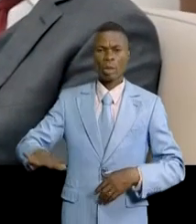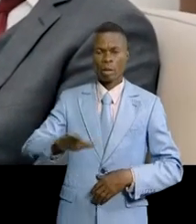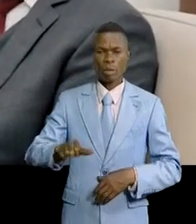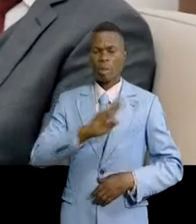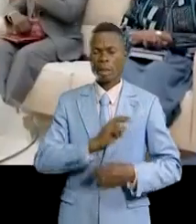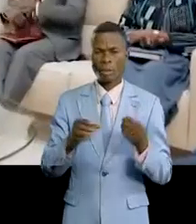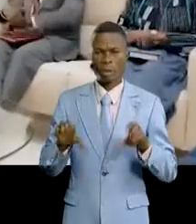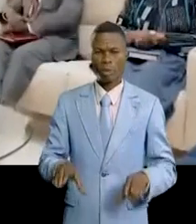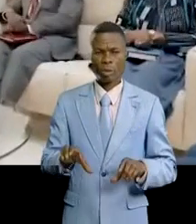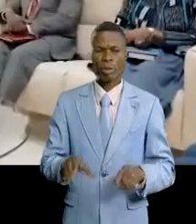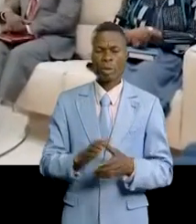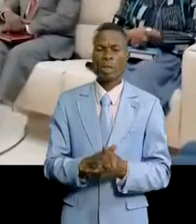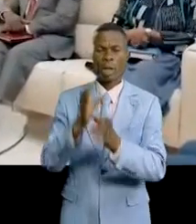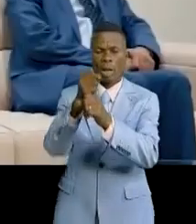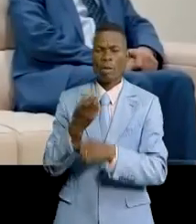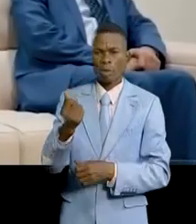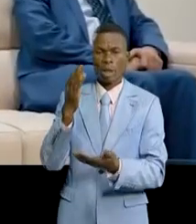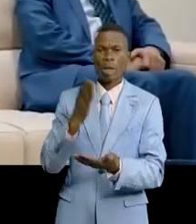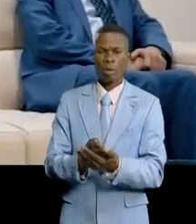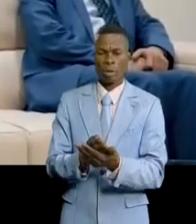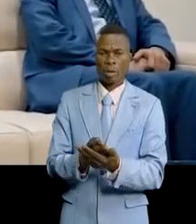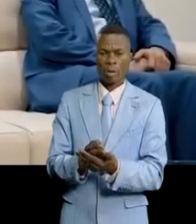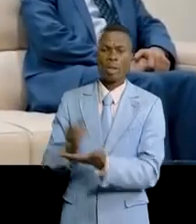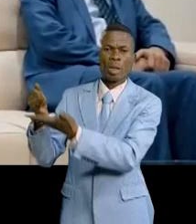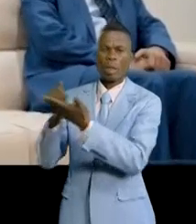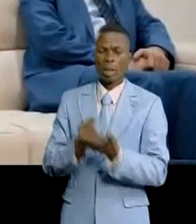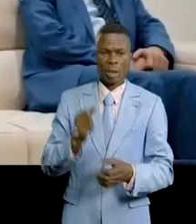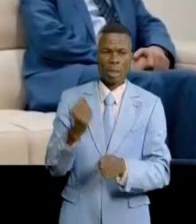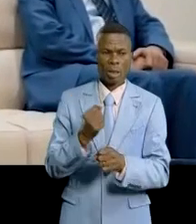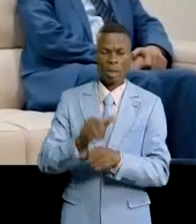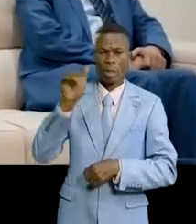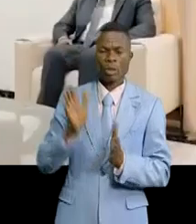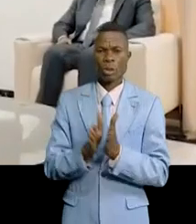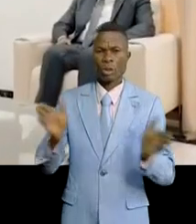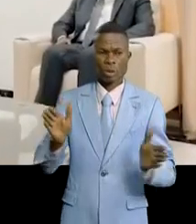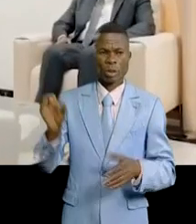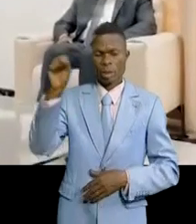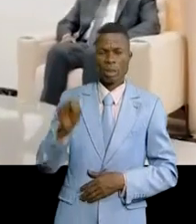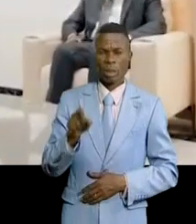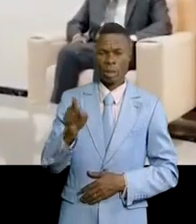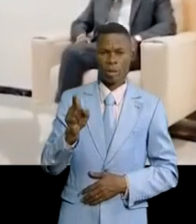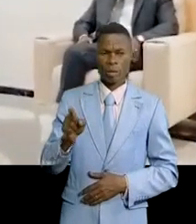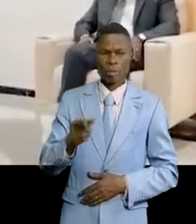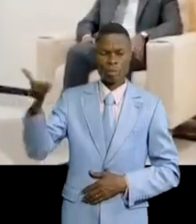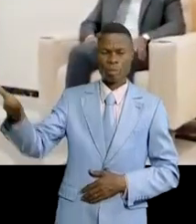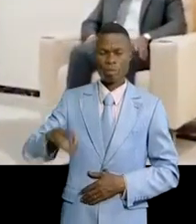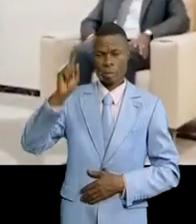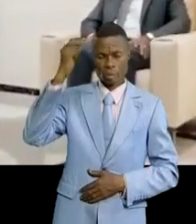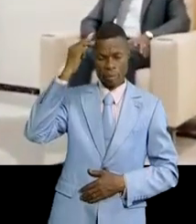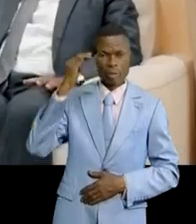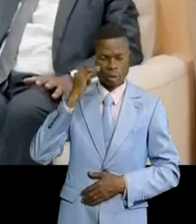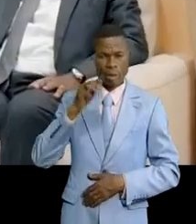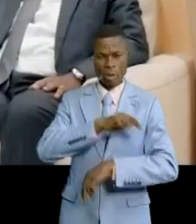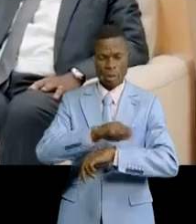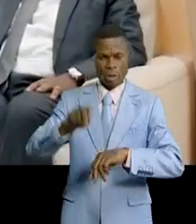mobiliser des financements privés pour les investissements. Son directeur général, Sidi Oltay, reçu par le Premier ministre Jean-Michel